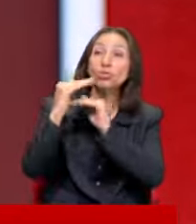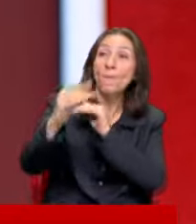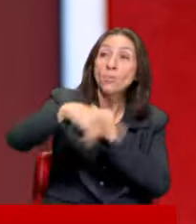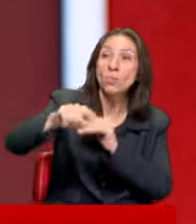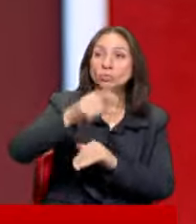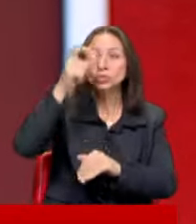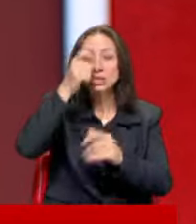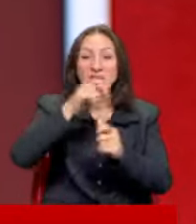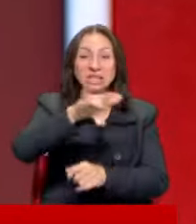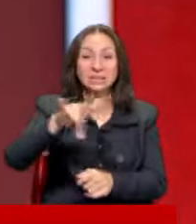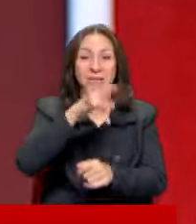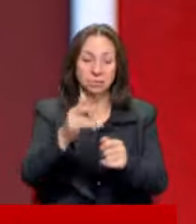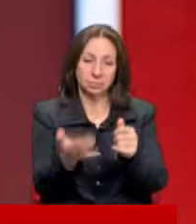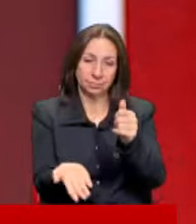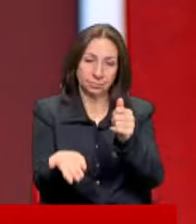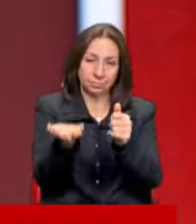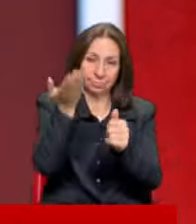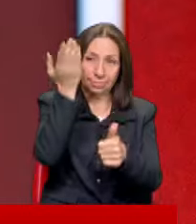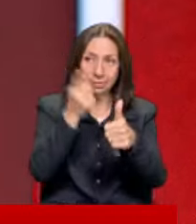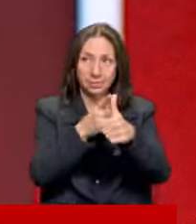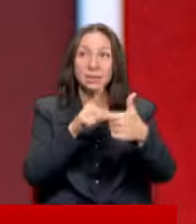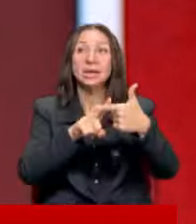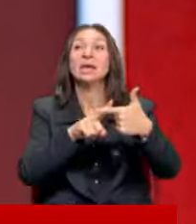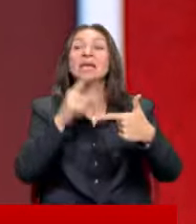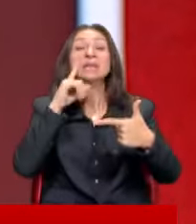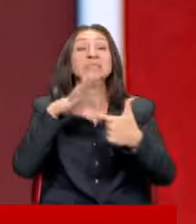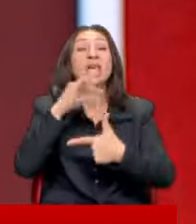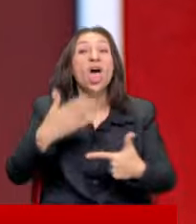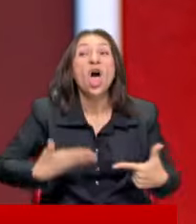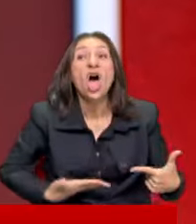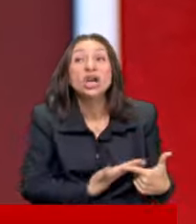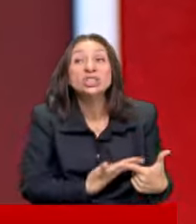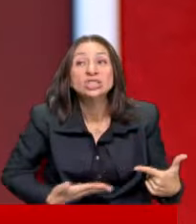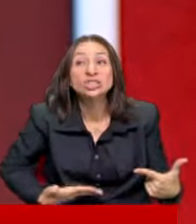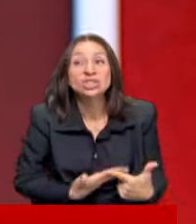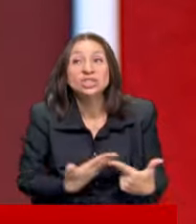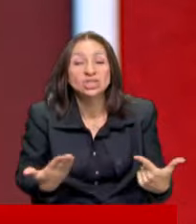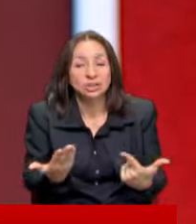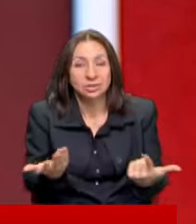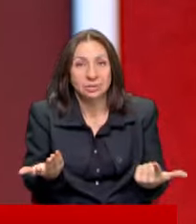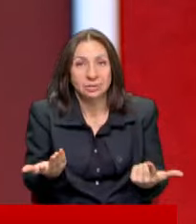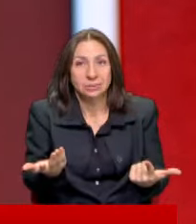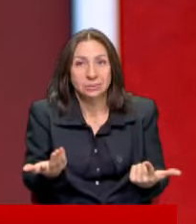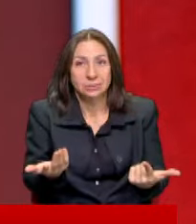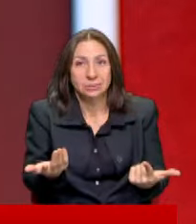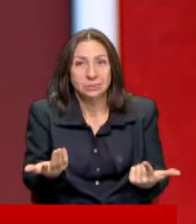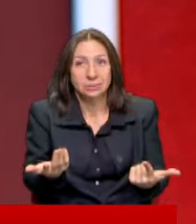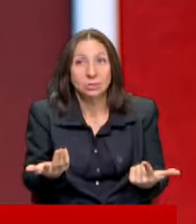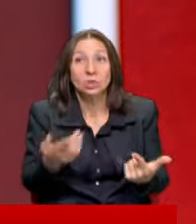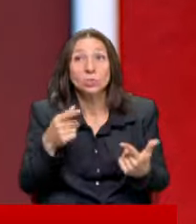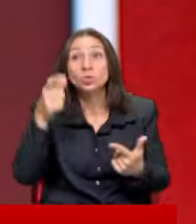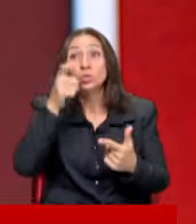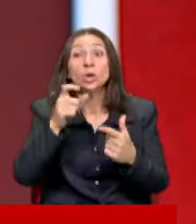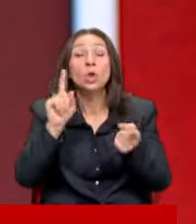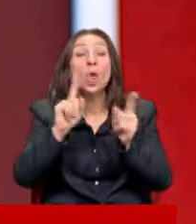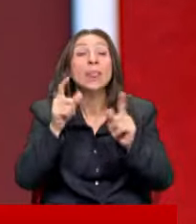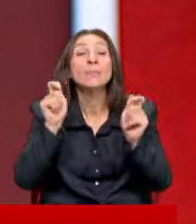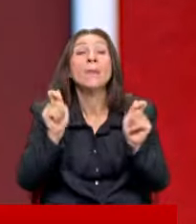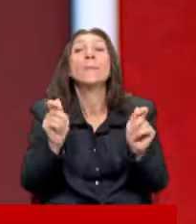ülkede işsizlik işsizlik haç safada insanlar artık açlık sınırının da altında bir gelire sahip bu ülkeyi